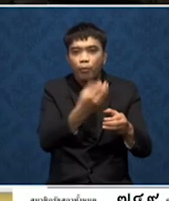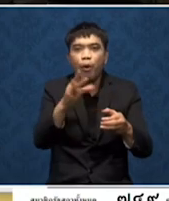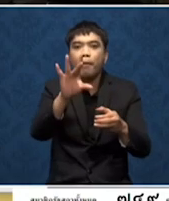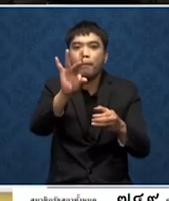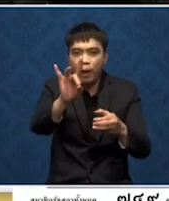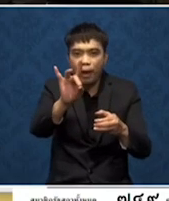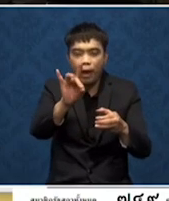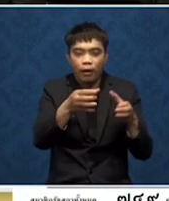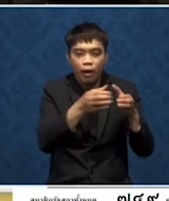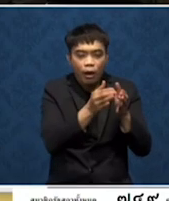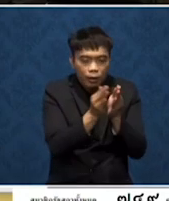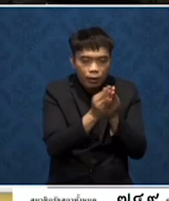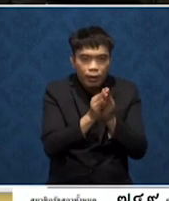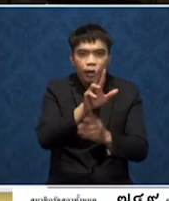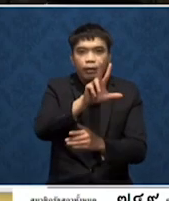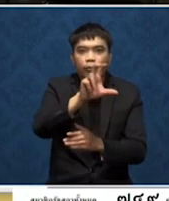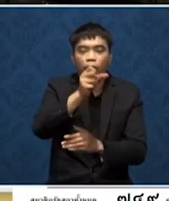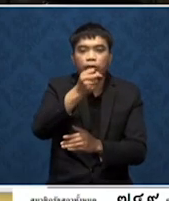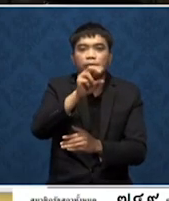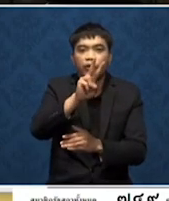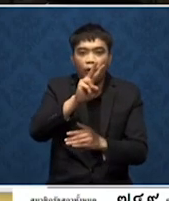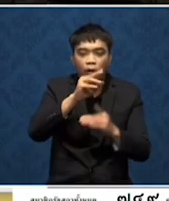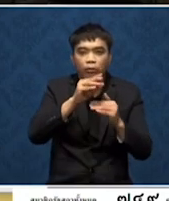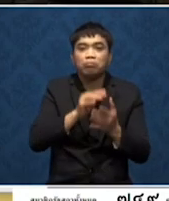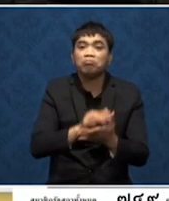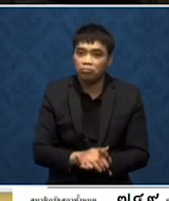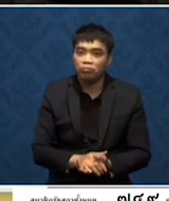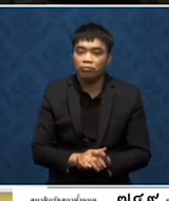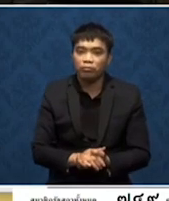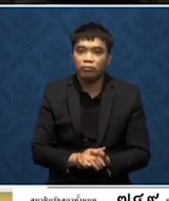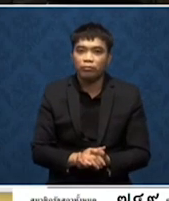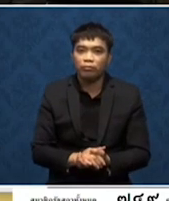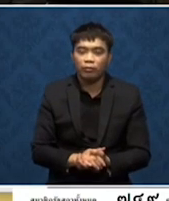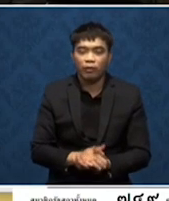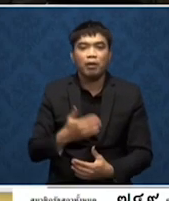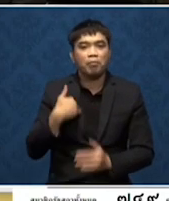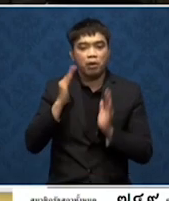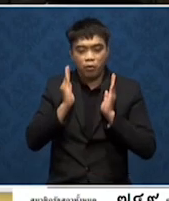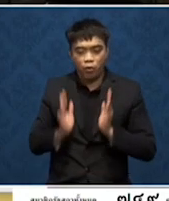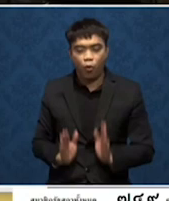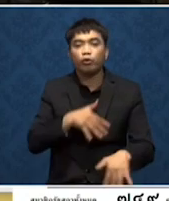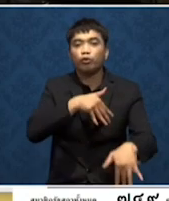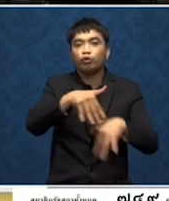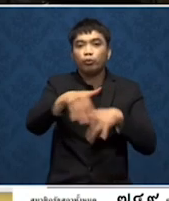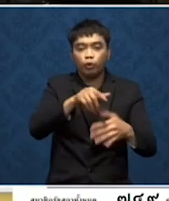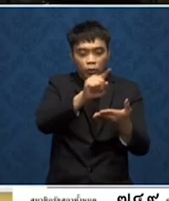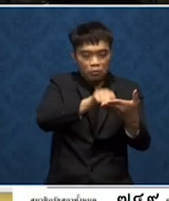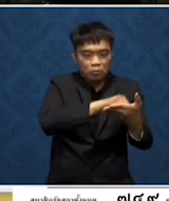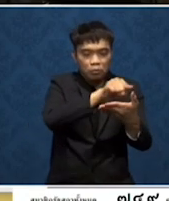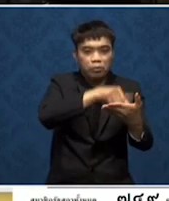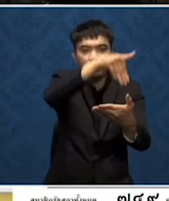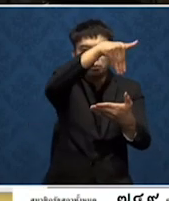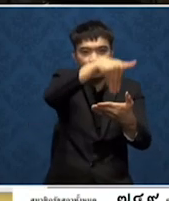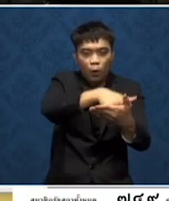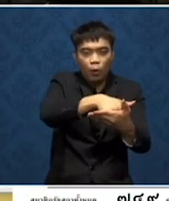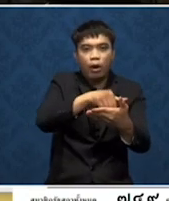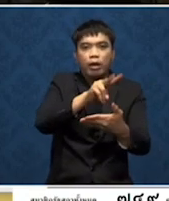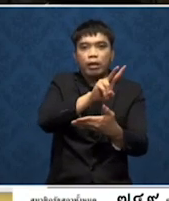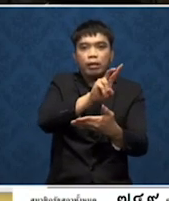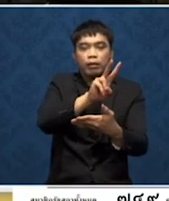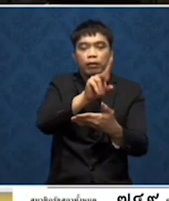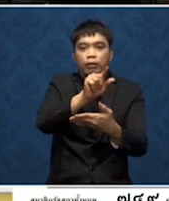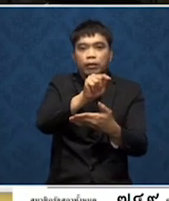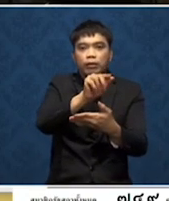ได้คะแนนถึง 312เสียงมีประชาชนลงคะแนนให้25